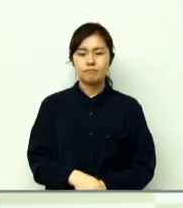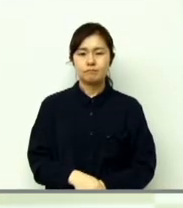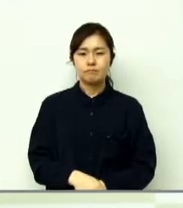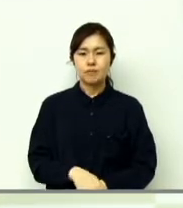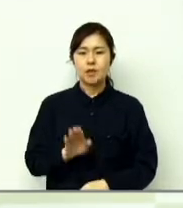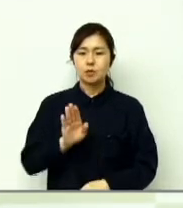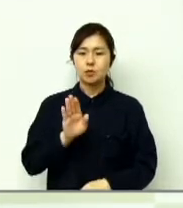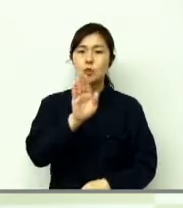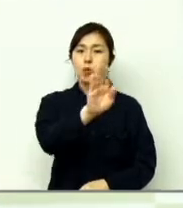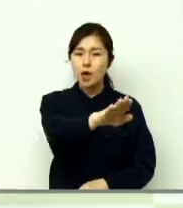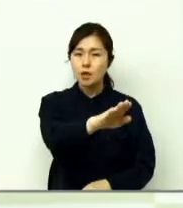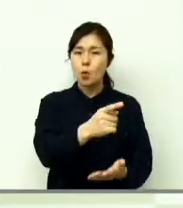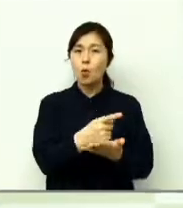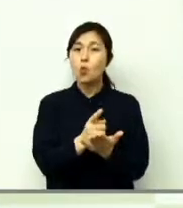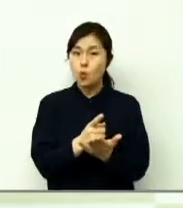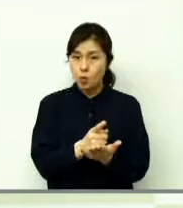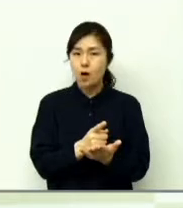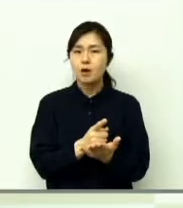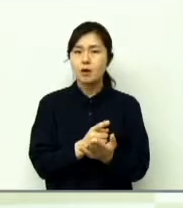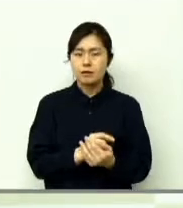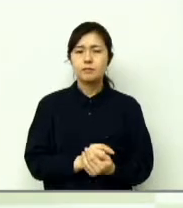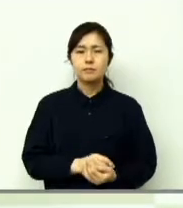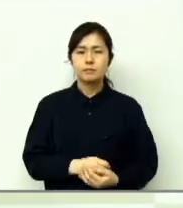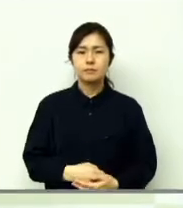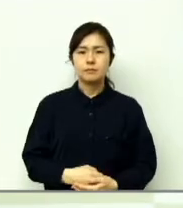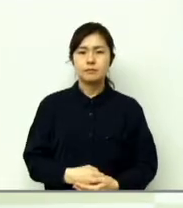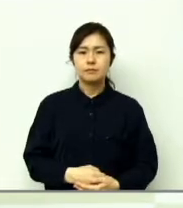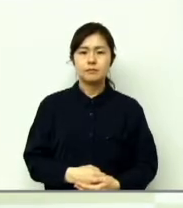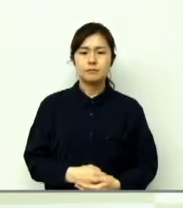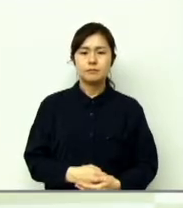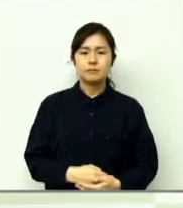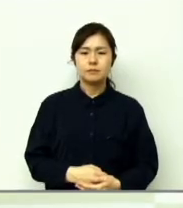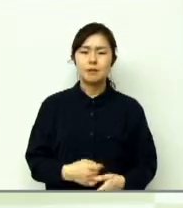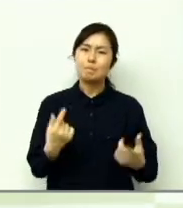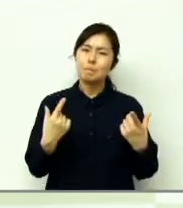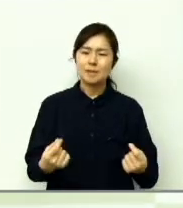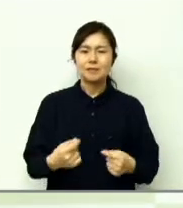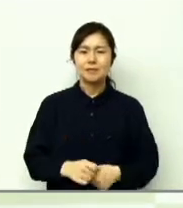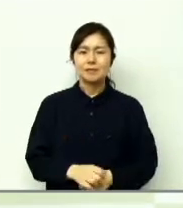将来的にはというか、いろんな選挙の際にはですね、やはり